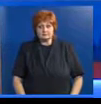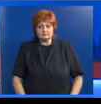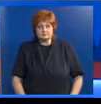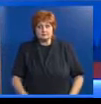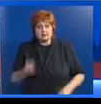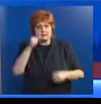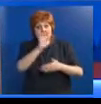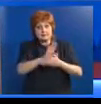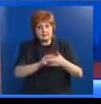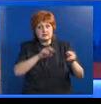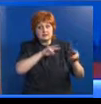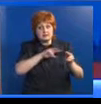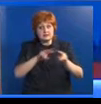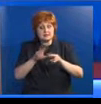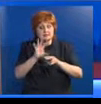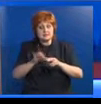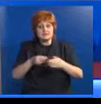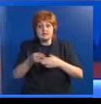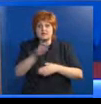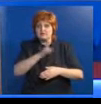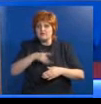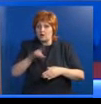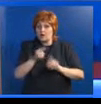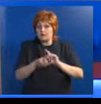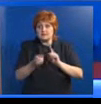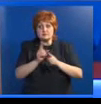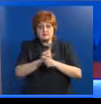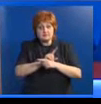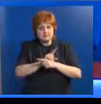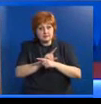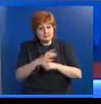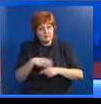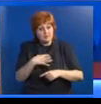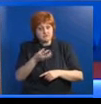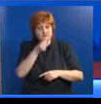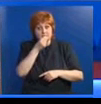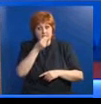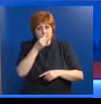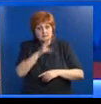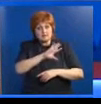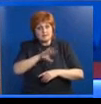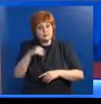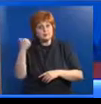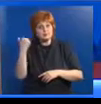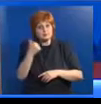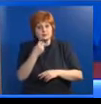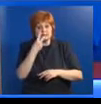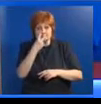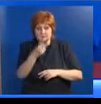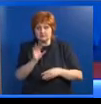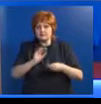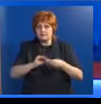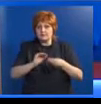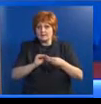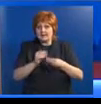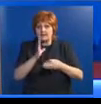А мы продолжаем следить за ценовой политикой в регионе. О том, как изменилась стоимость социально значимых продуктов питания за прошедшую неделю, смотрите в нашей традиционной